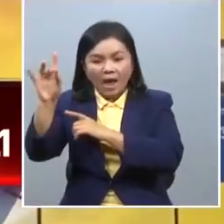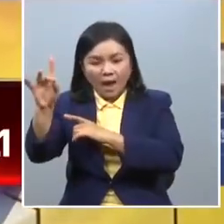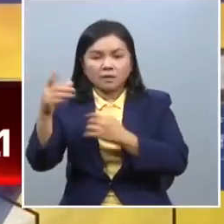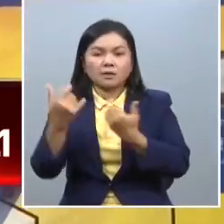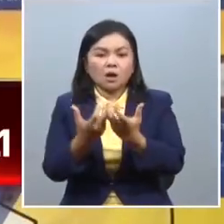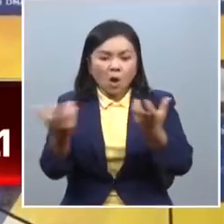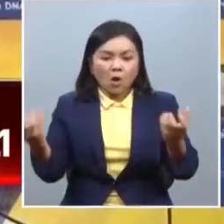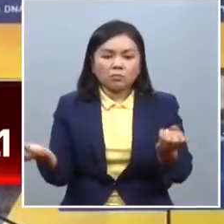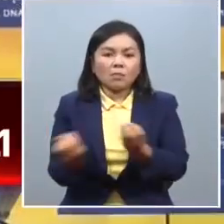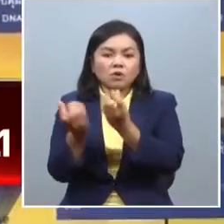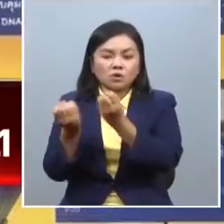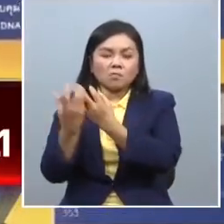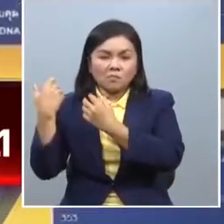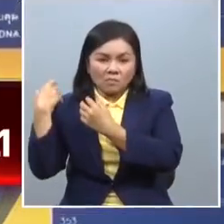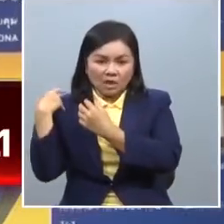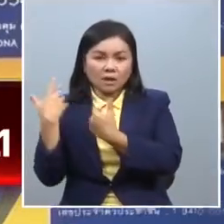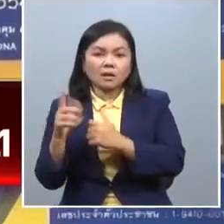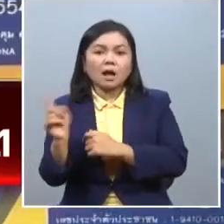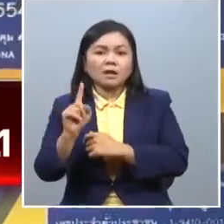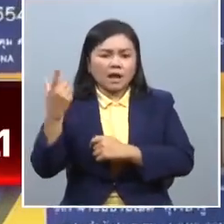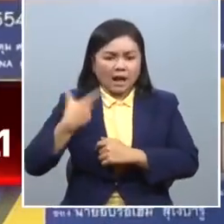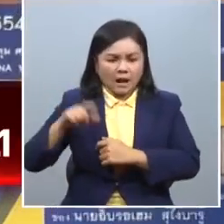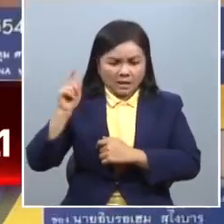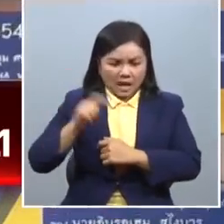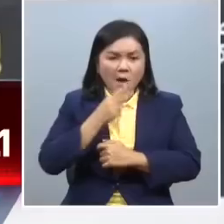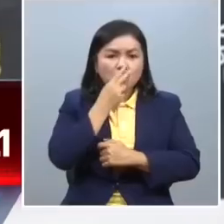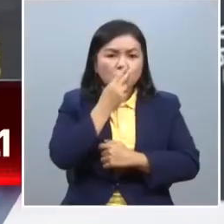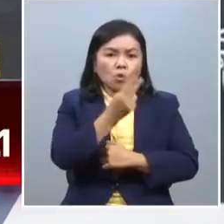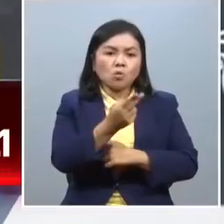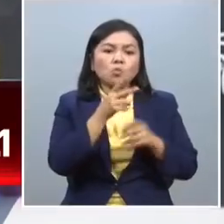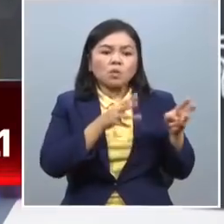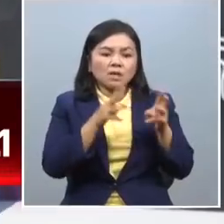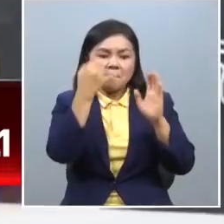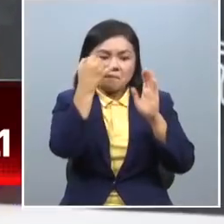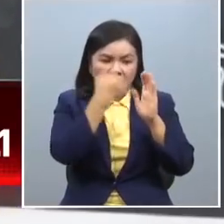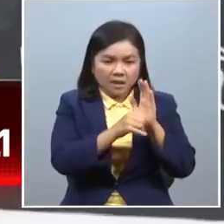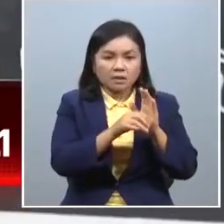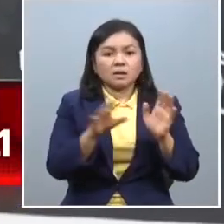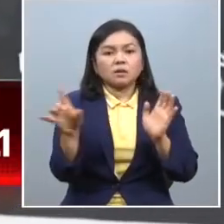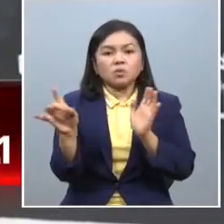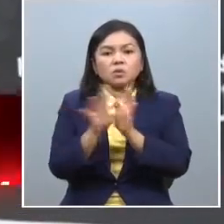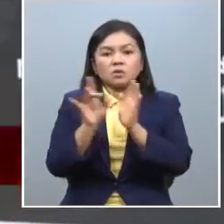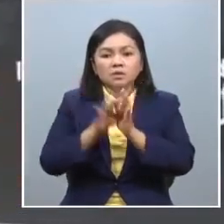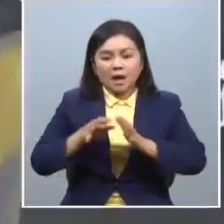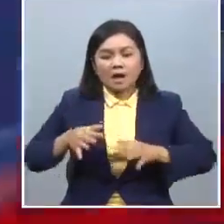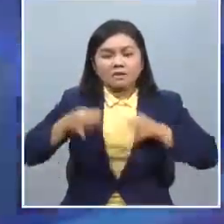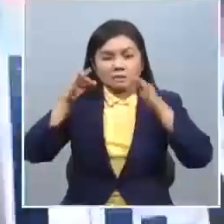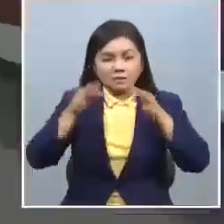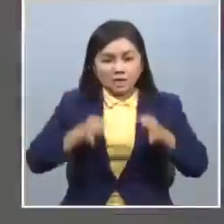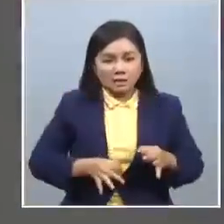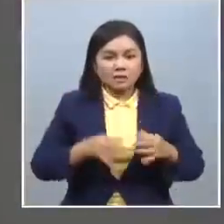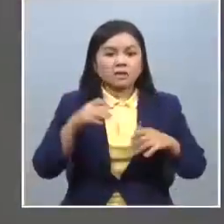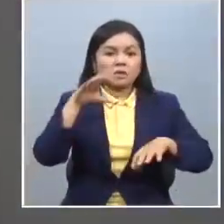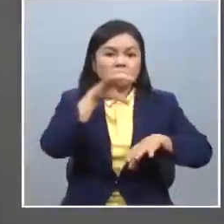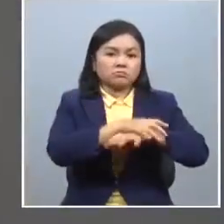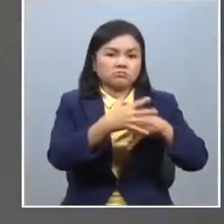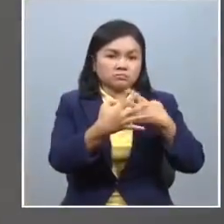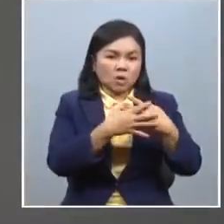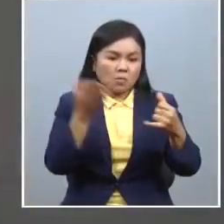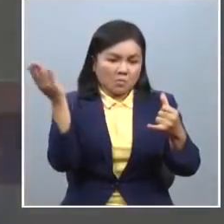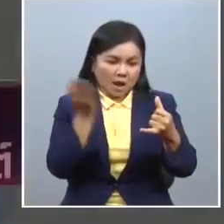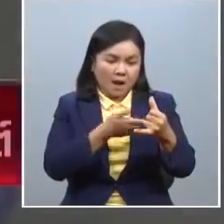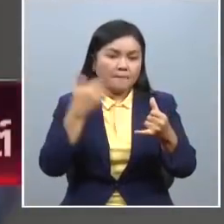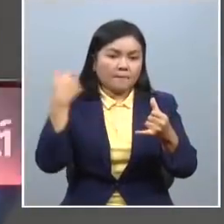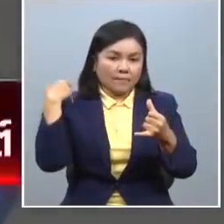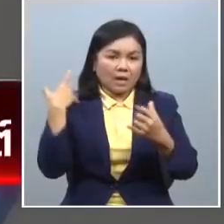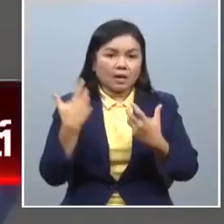ของผู้อื่นได้รับความเสียหายทำให้ศาลเชื่อว่าจำเลยกระทำความผิดจริงจึงมีคำสั่งพิพากษาลงโทษดังกล่าวกล้องวงจรปิดบริ